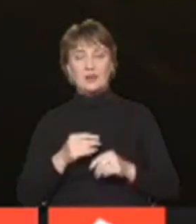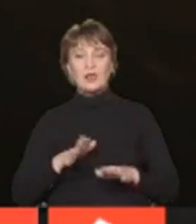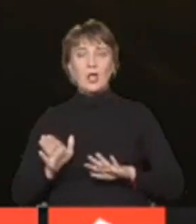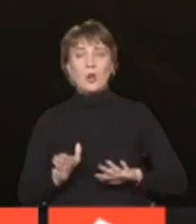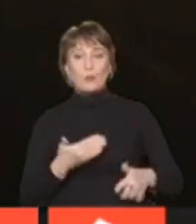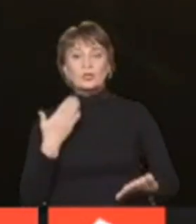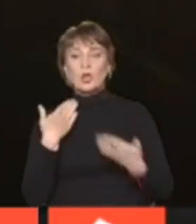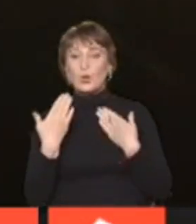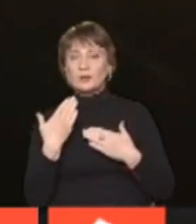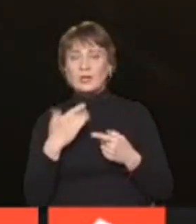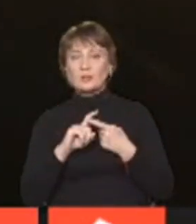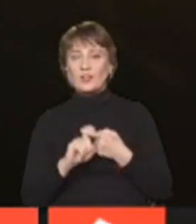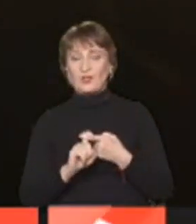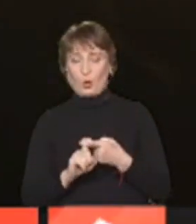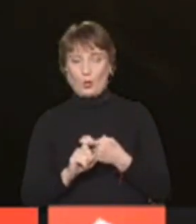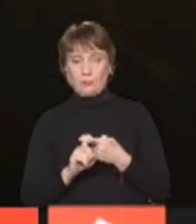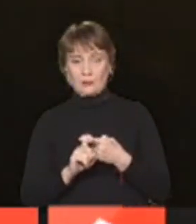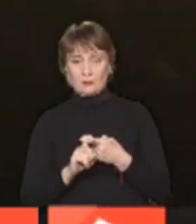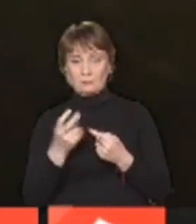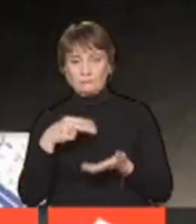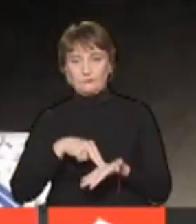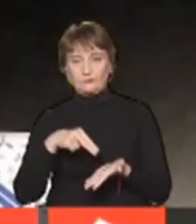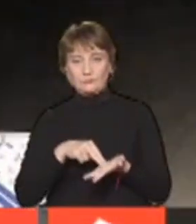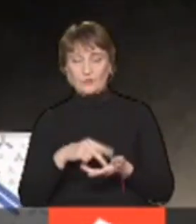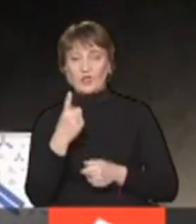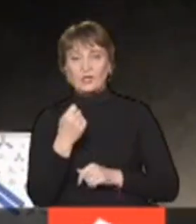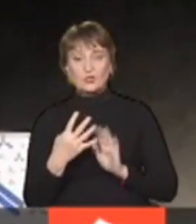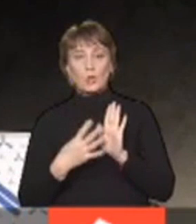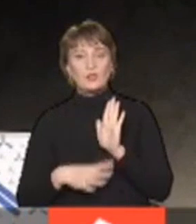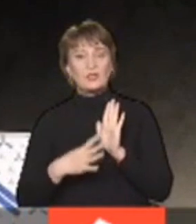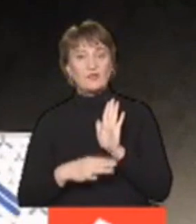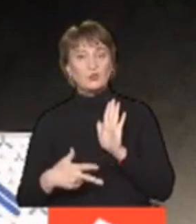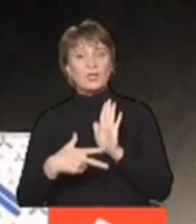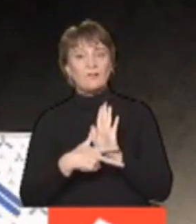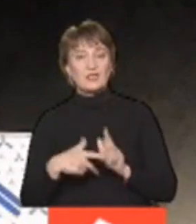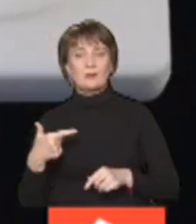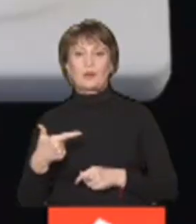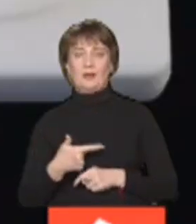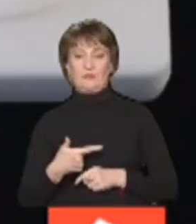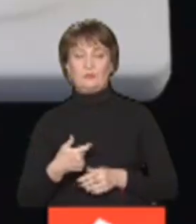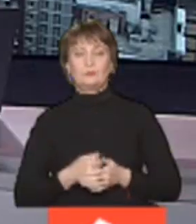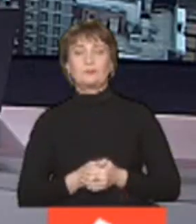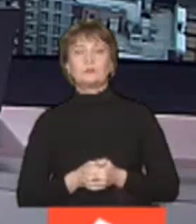з інфікованим. Ціна домашнього засобу китайського виробництва – 198 гривень.